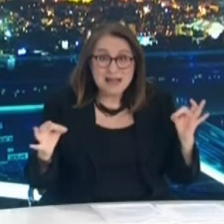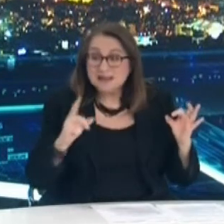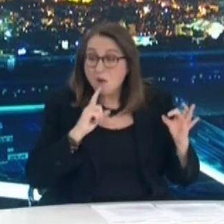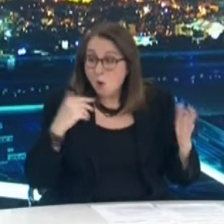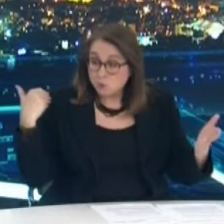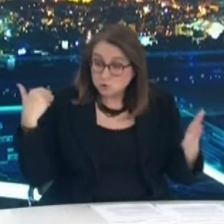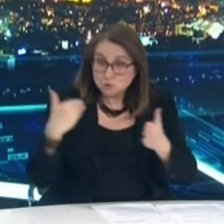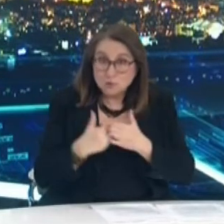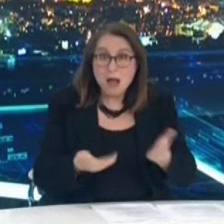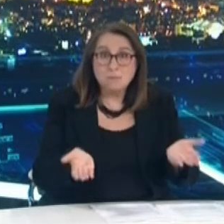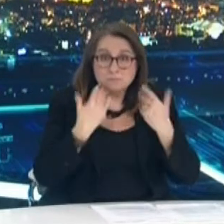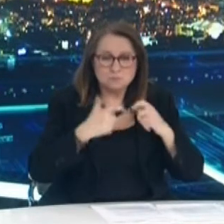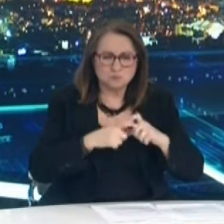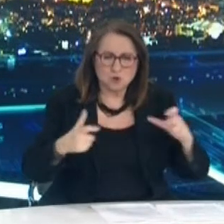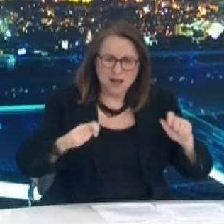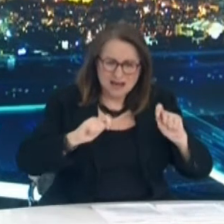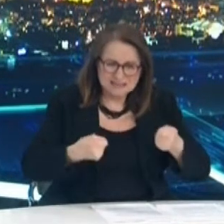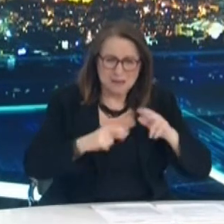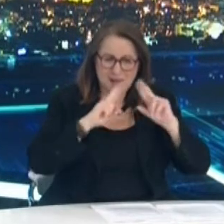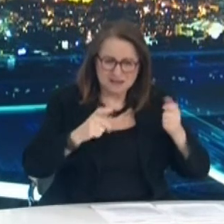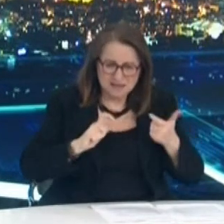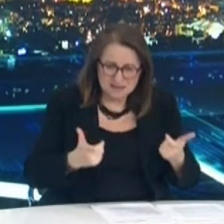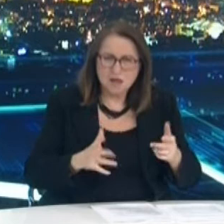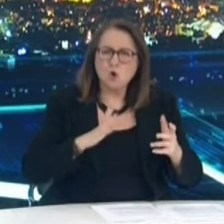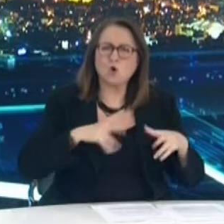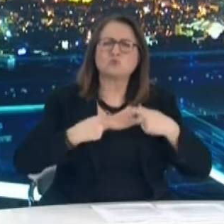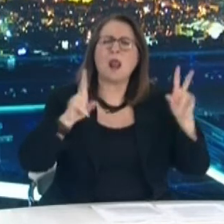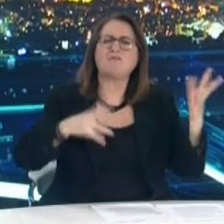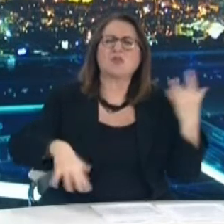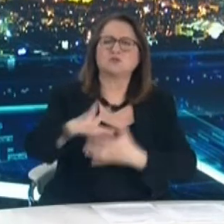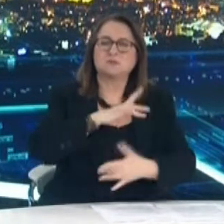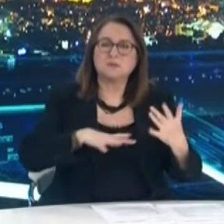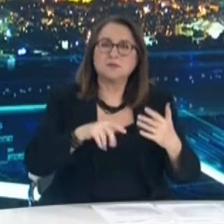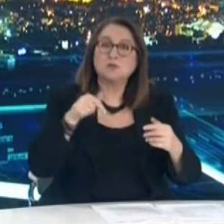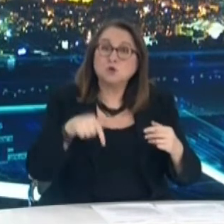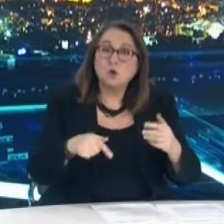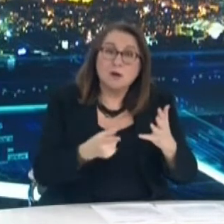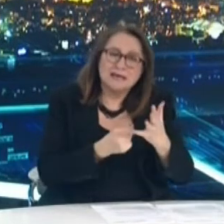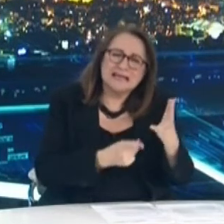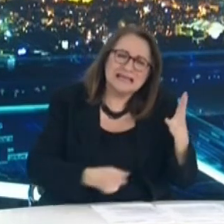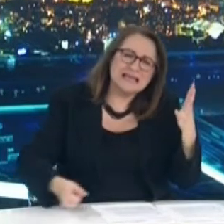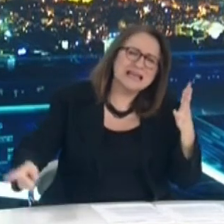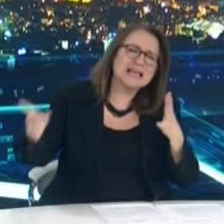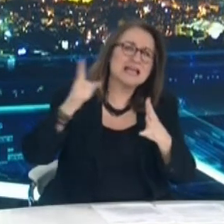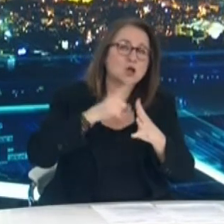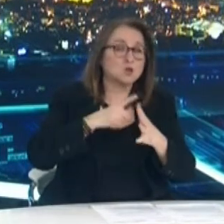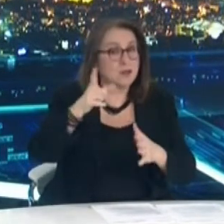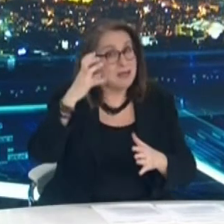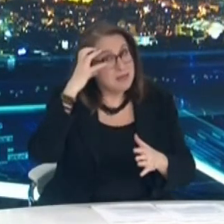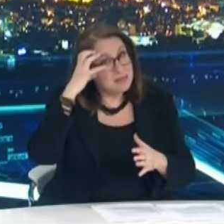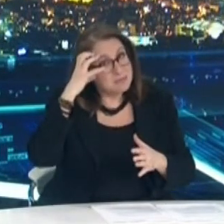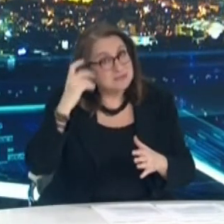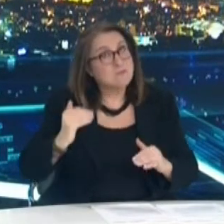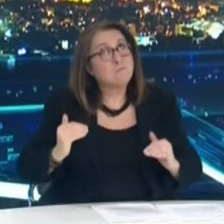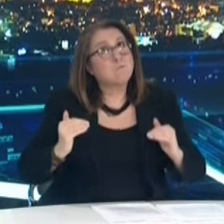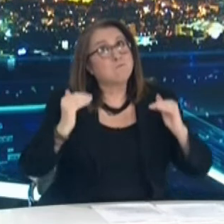πληθυσμού, σήμερα θα είχαμε μια πολύ πιο επιβαρημένη επιδημιολογική εικόνα. Θυμηθείτε την επιδημιολογική έκρηξη που ζήσαμε πέρυσι τον Νοέμβριο στη Βόρεια